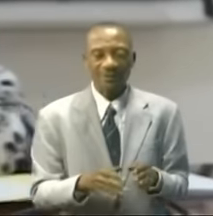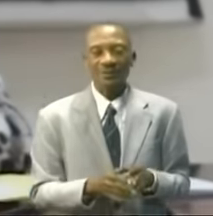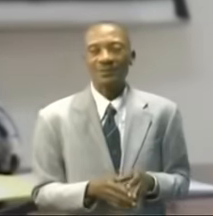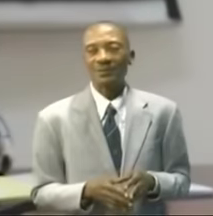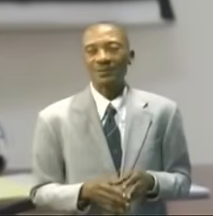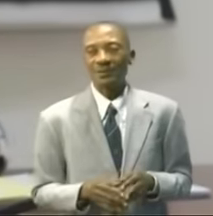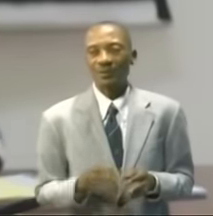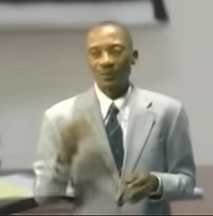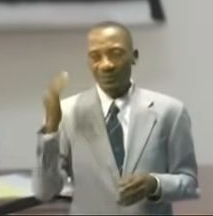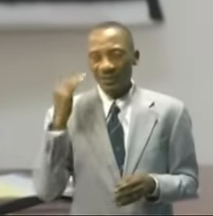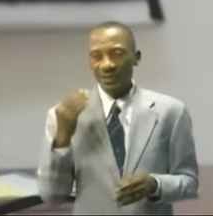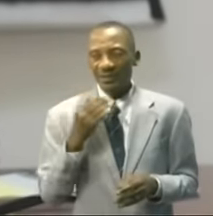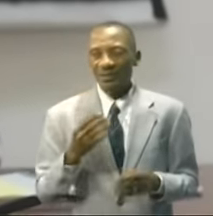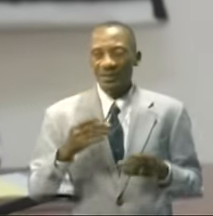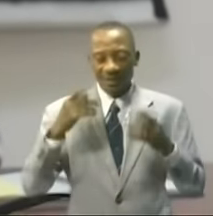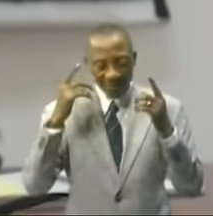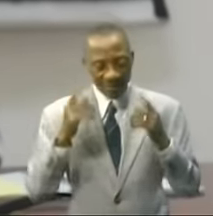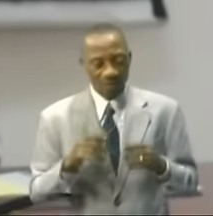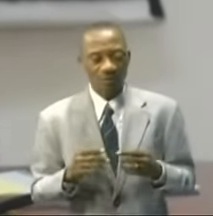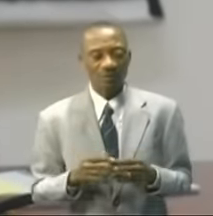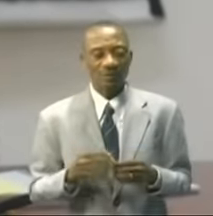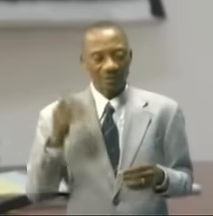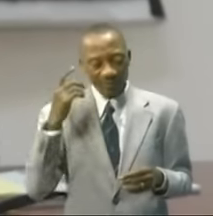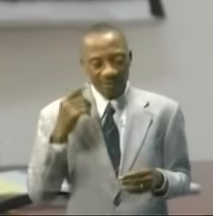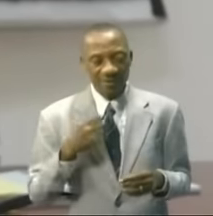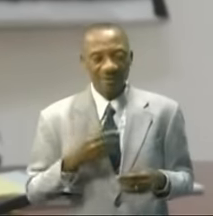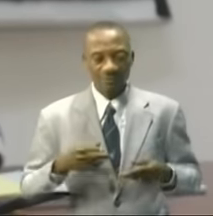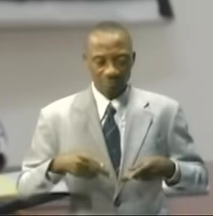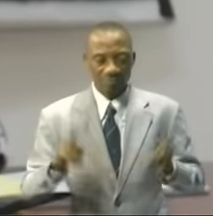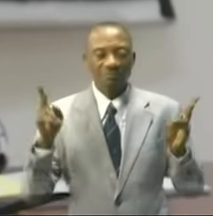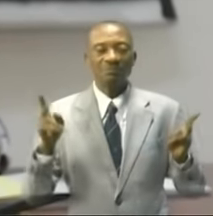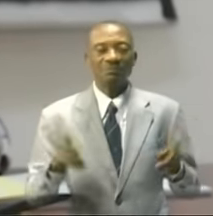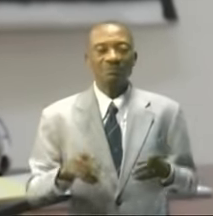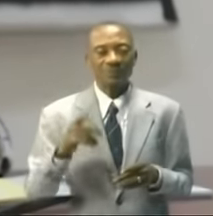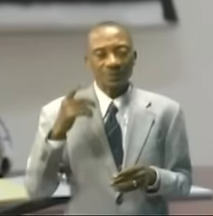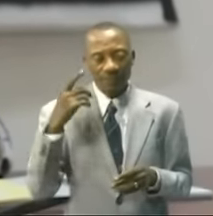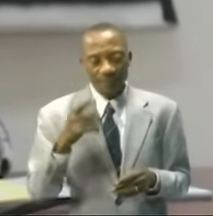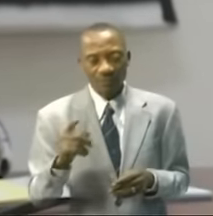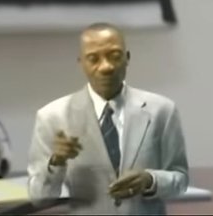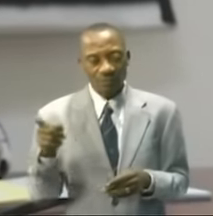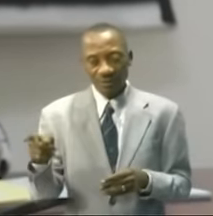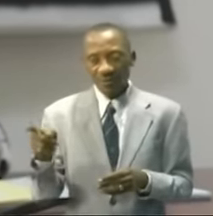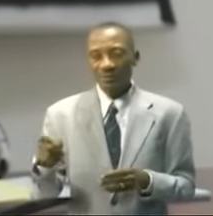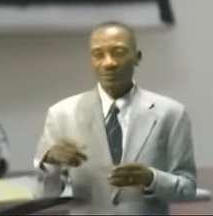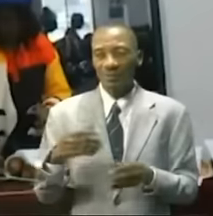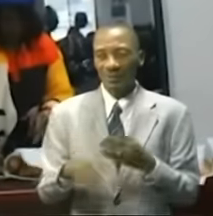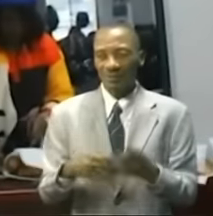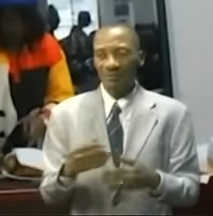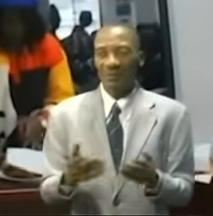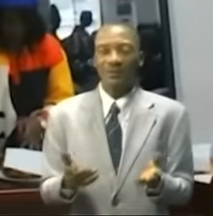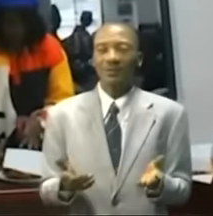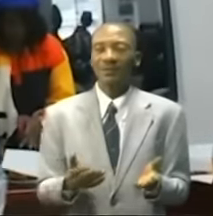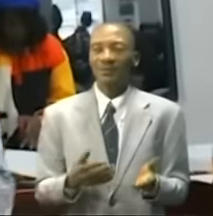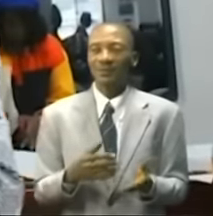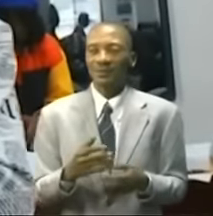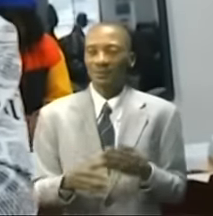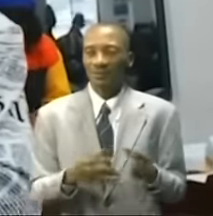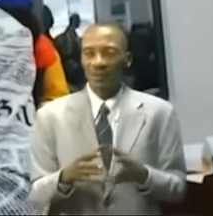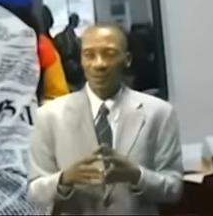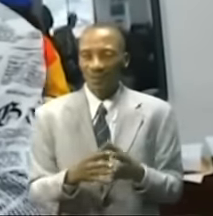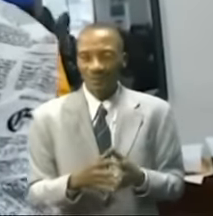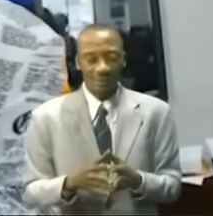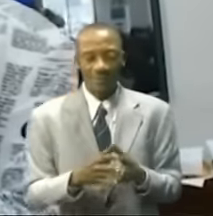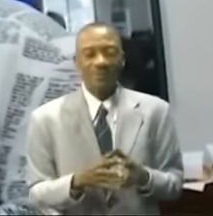politiques véreux, s'est-il insurgé. Réagissant à cette approche, l'honorable David Matadi Kibala, chef coutumier Teke